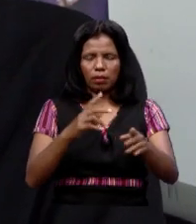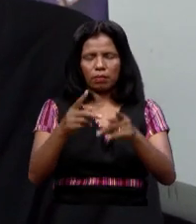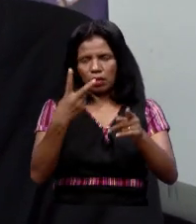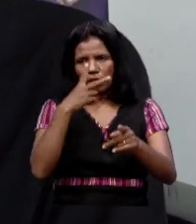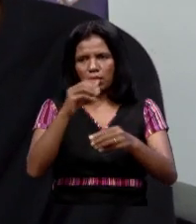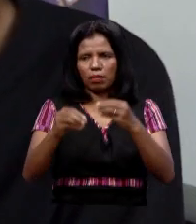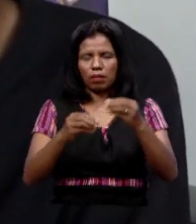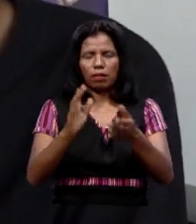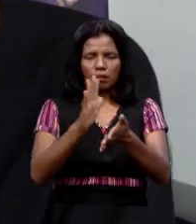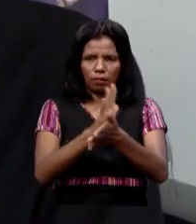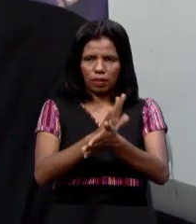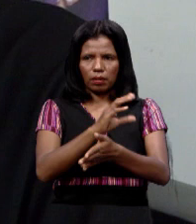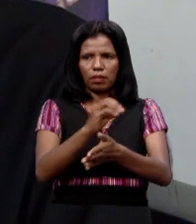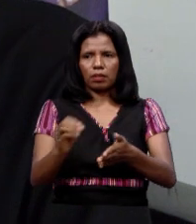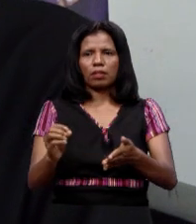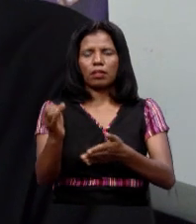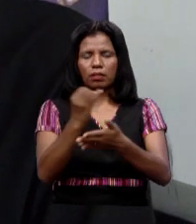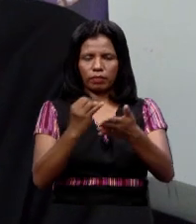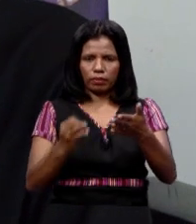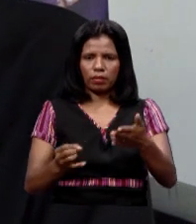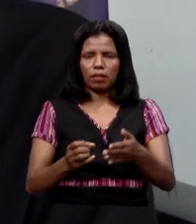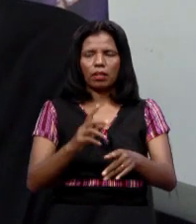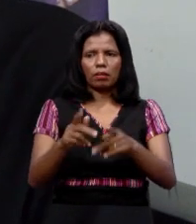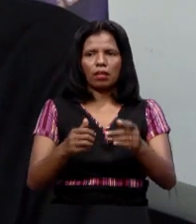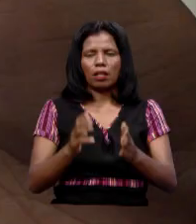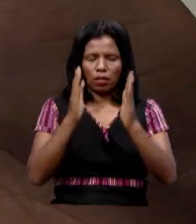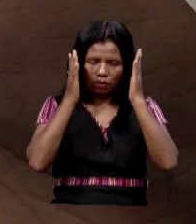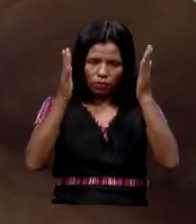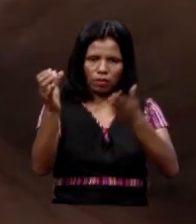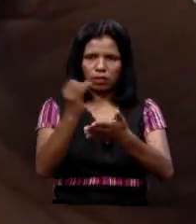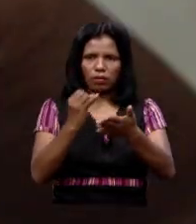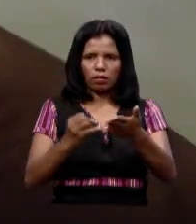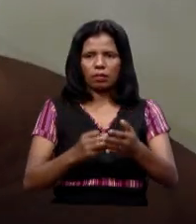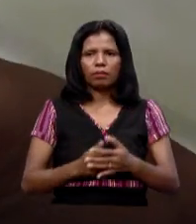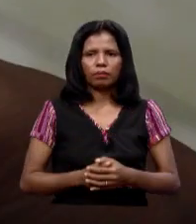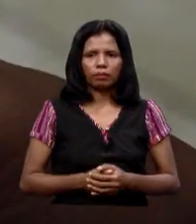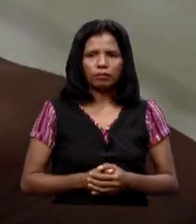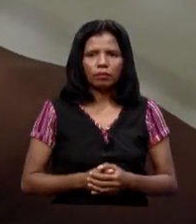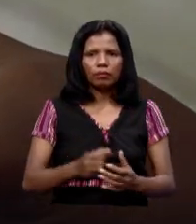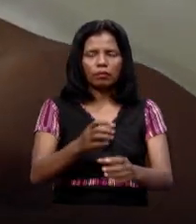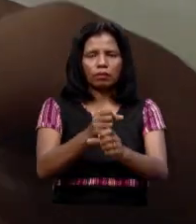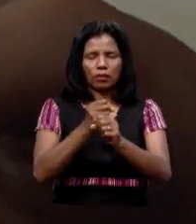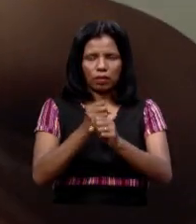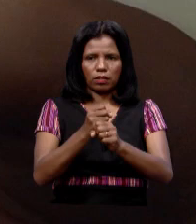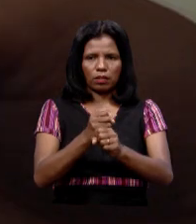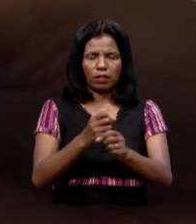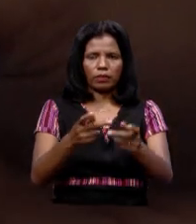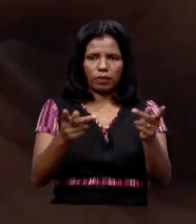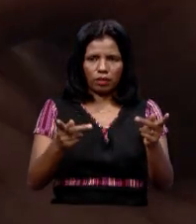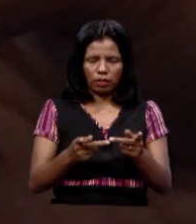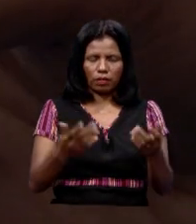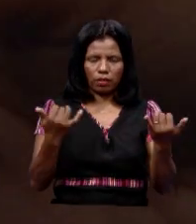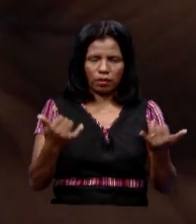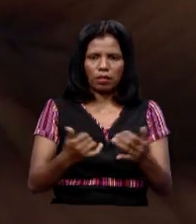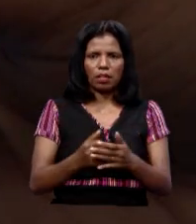ba prega niang ema urus kona ba delivery niang Ini harus fokus lebih pada desain. Emang mau urus kono pada sim orderannya. Fatin agora